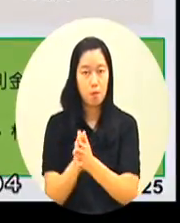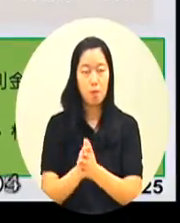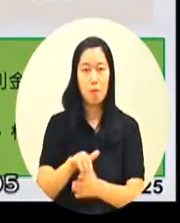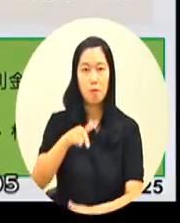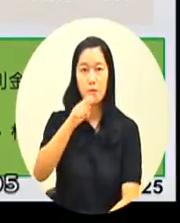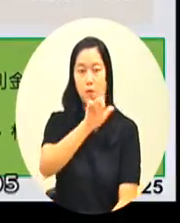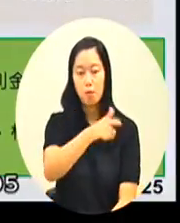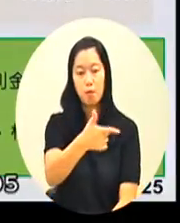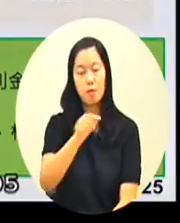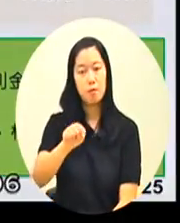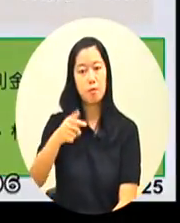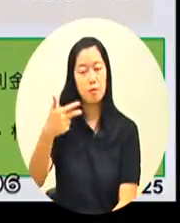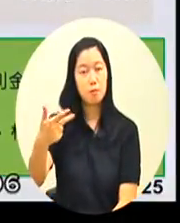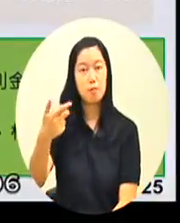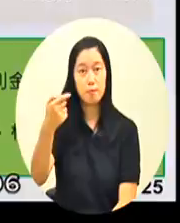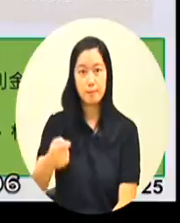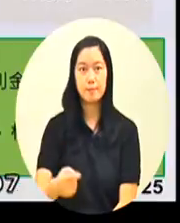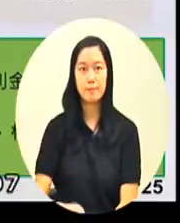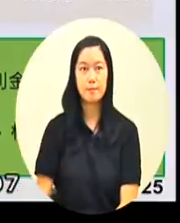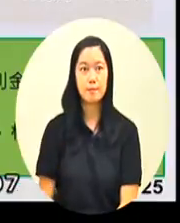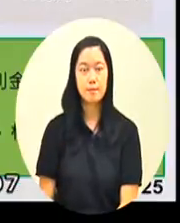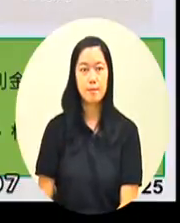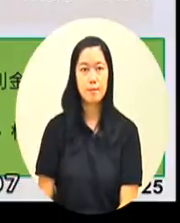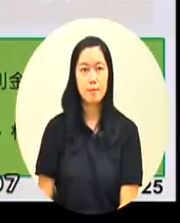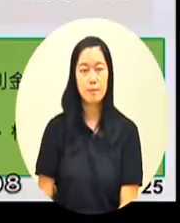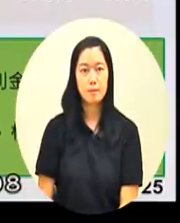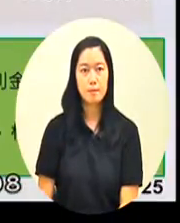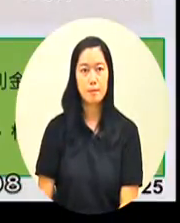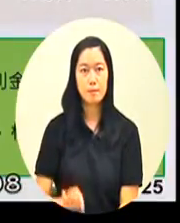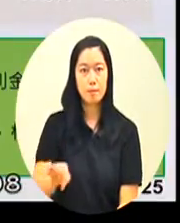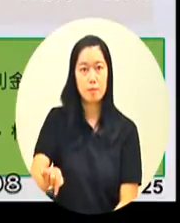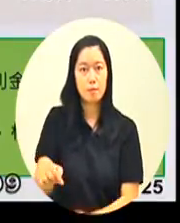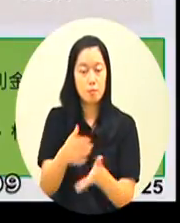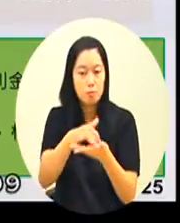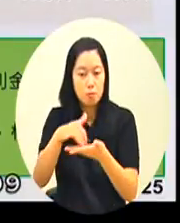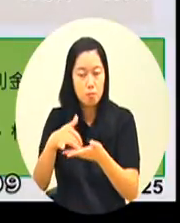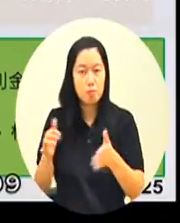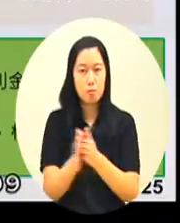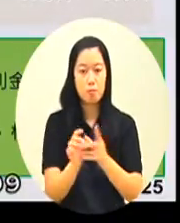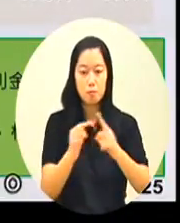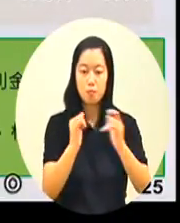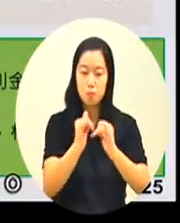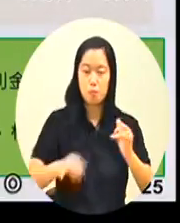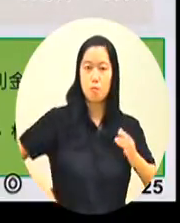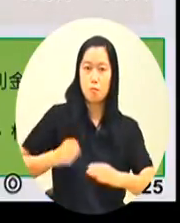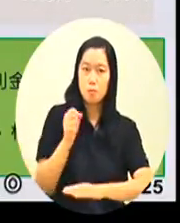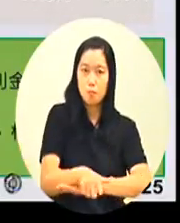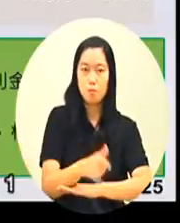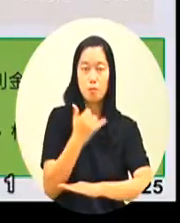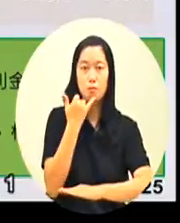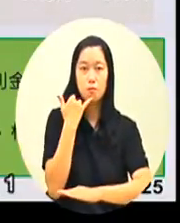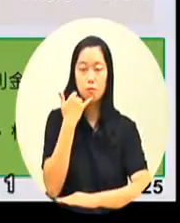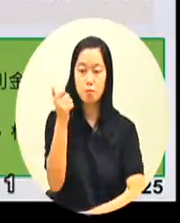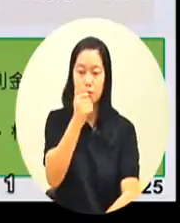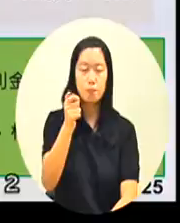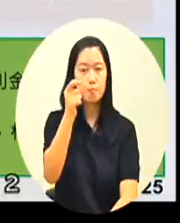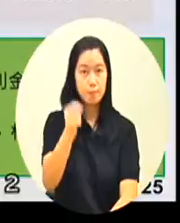元，那整个我们估算整个民间投资金额可以达到50亿，